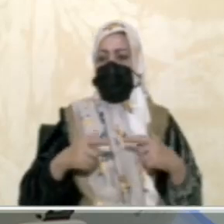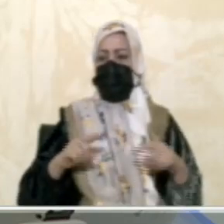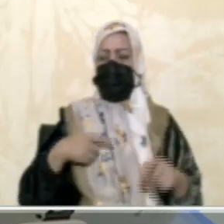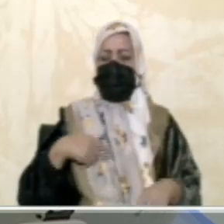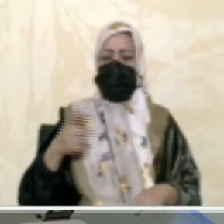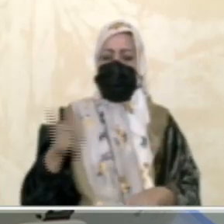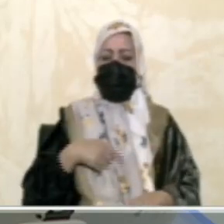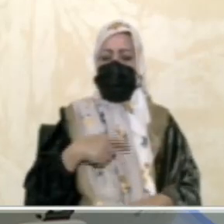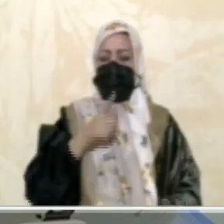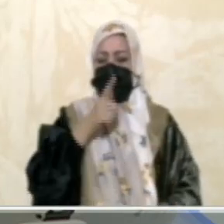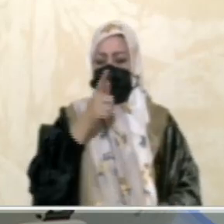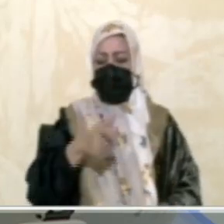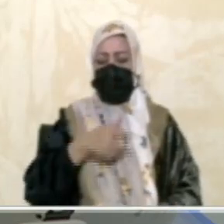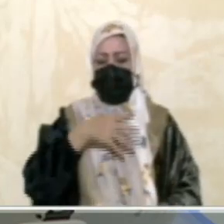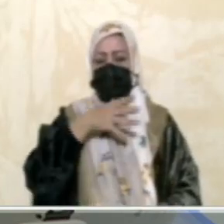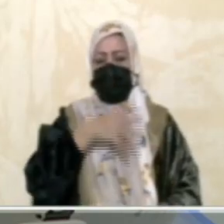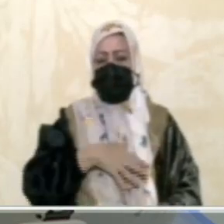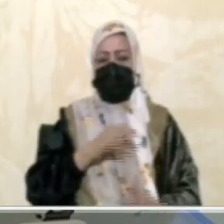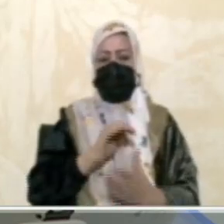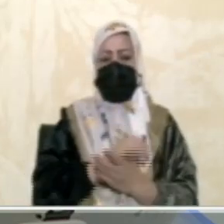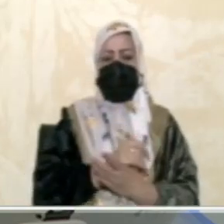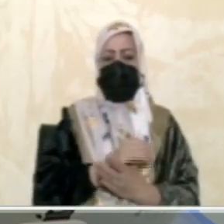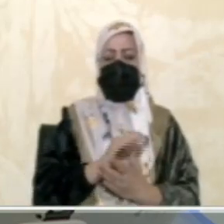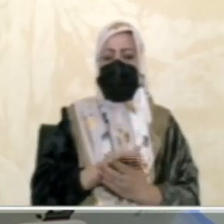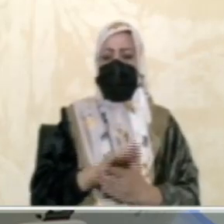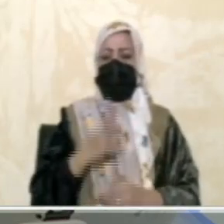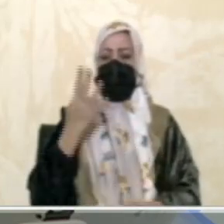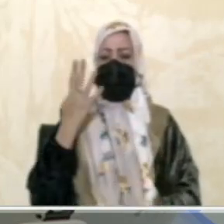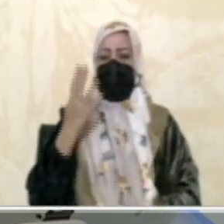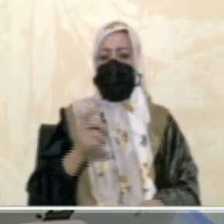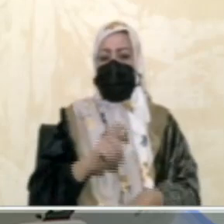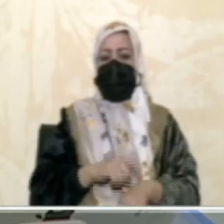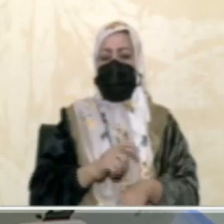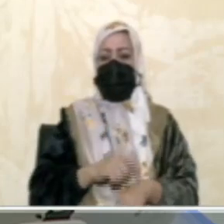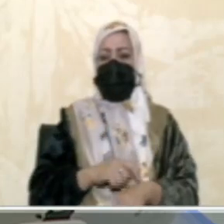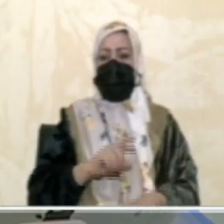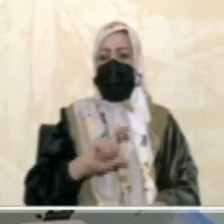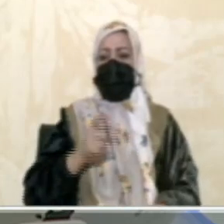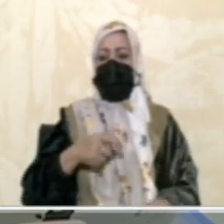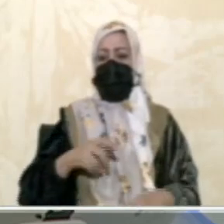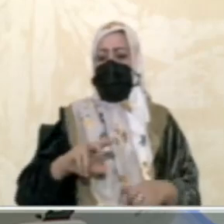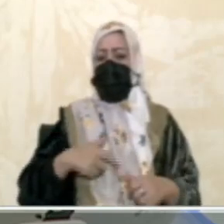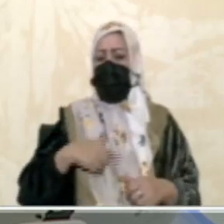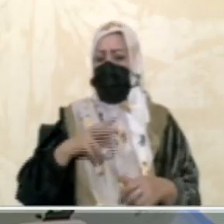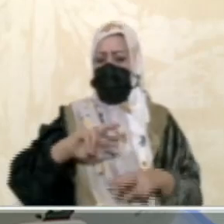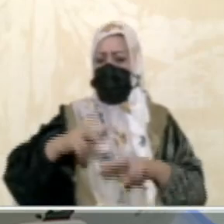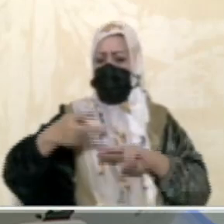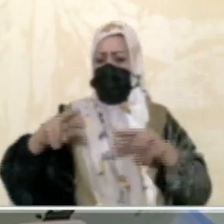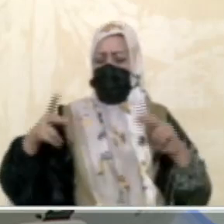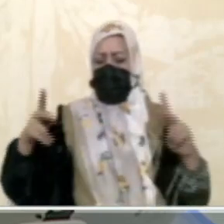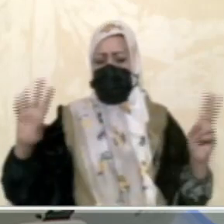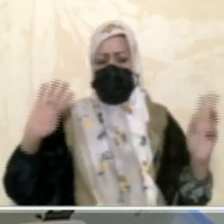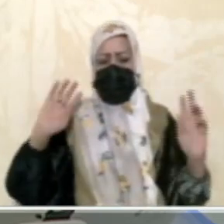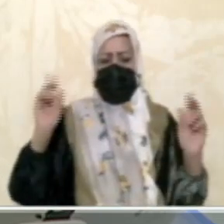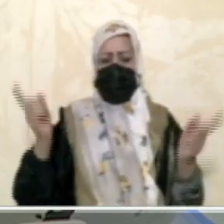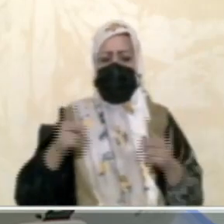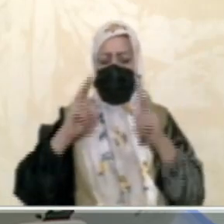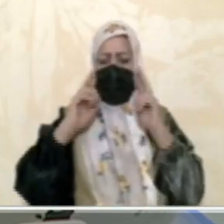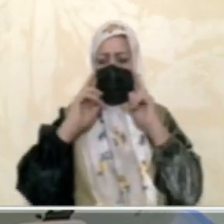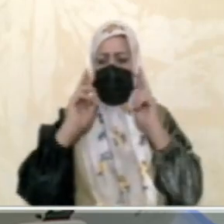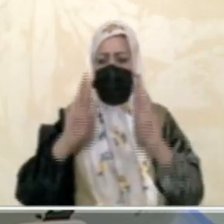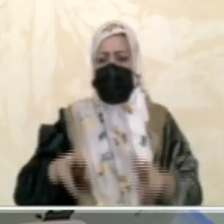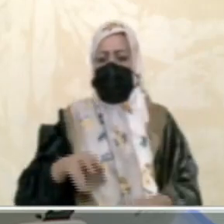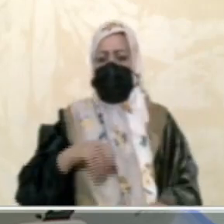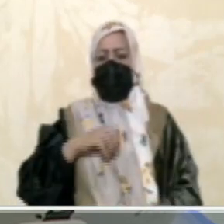احدكم العصر الا في بني قريظه اختلفوا في حياته وعلى مراه ومسمع منه صلى الله عليه وسلم وما انكر على